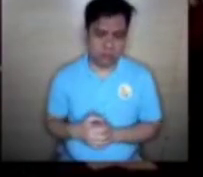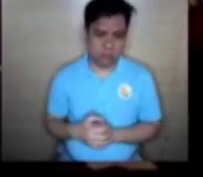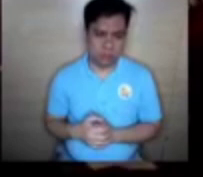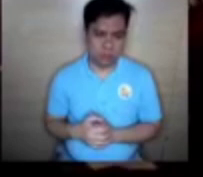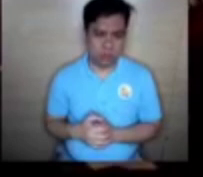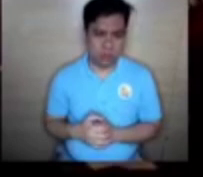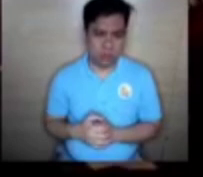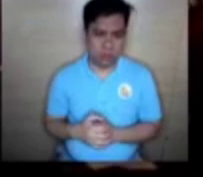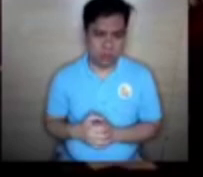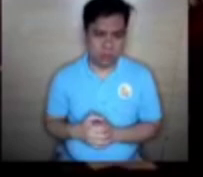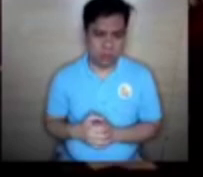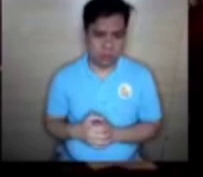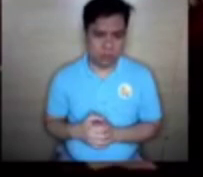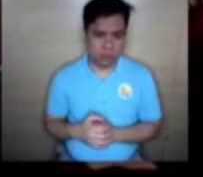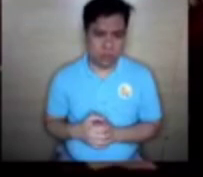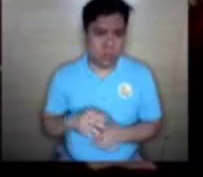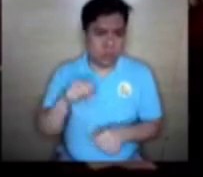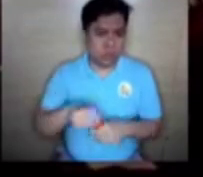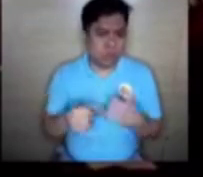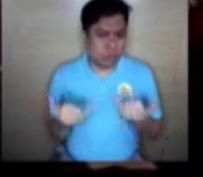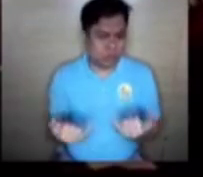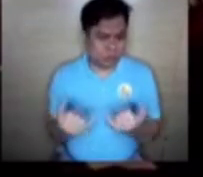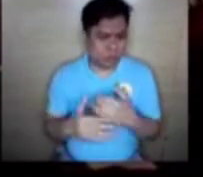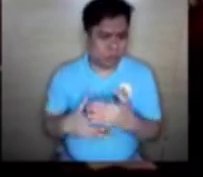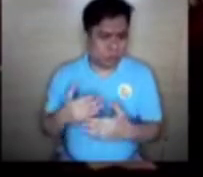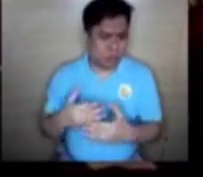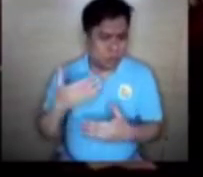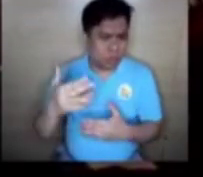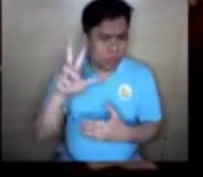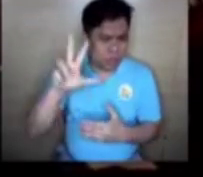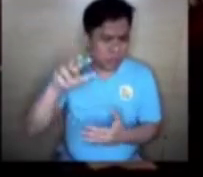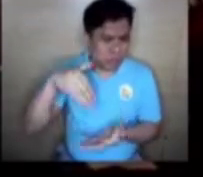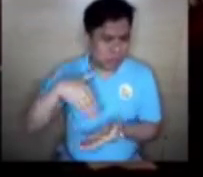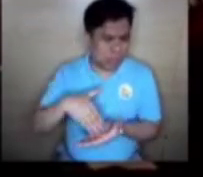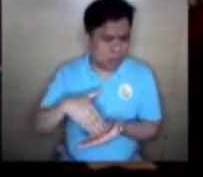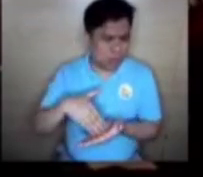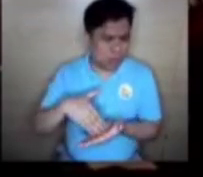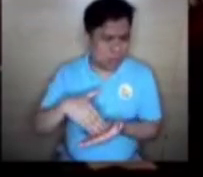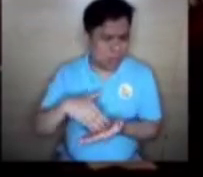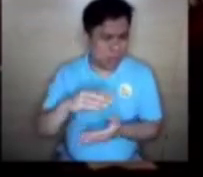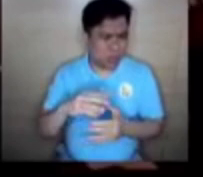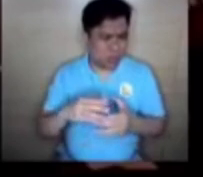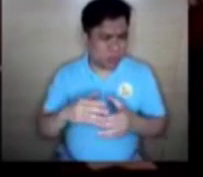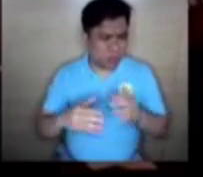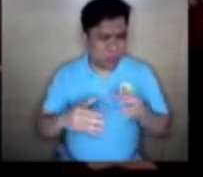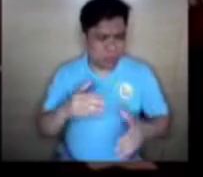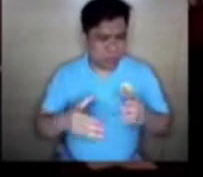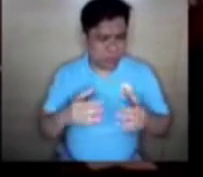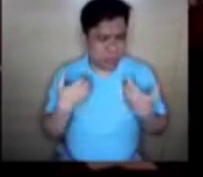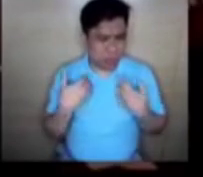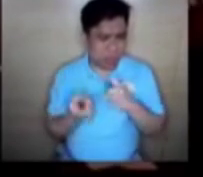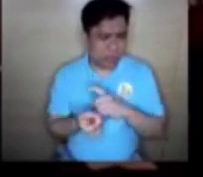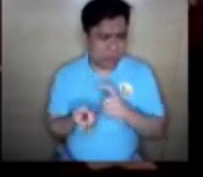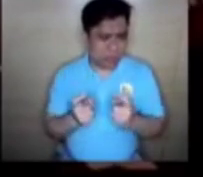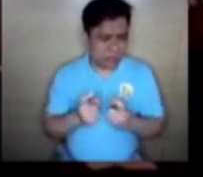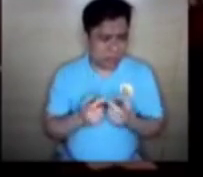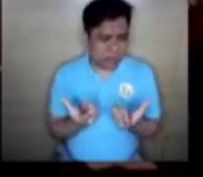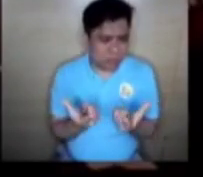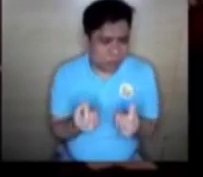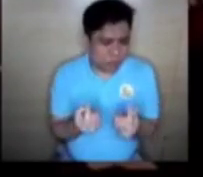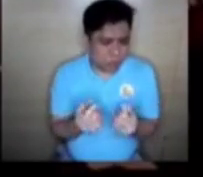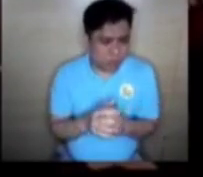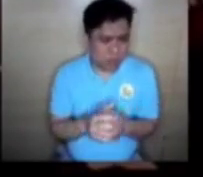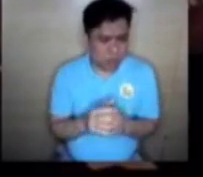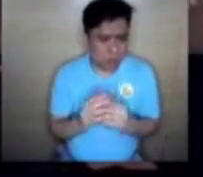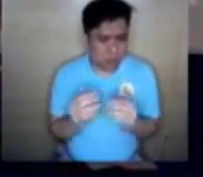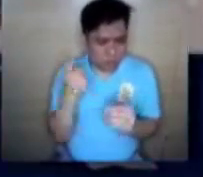Nitong pinakahuling surge kung saan umabot sa mahigit 3,000 active cases sa ating lungsod, ginawa natin ang paraan para tumaas palalo